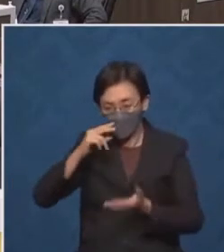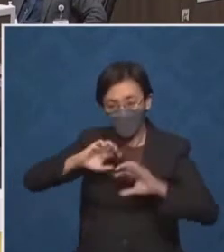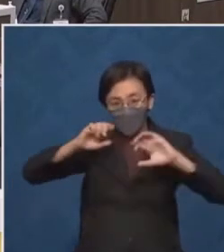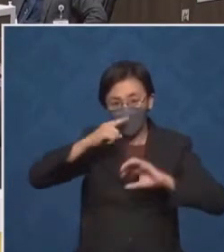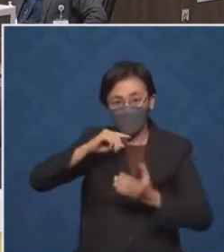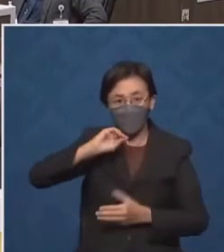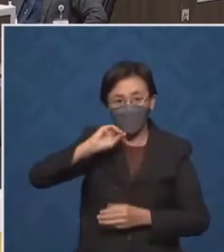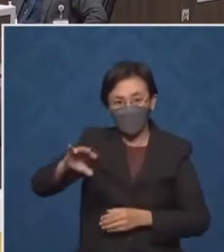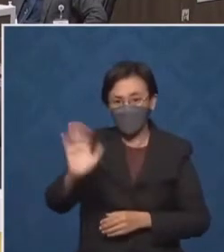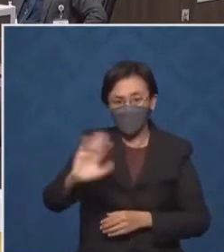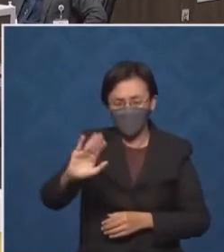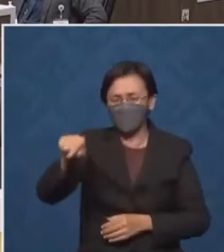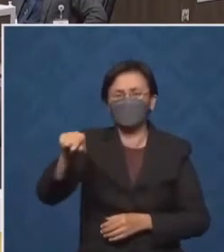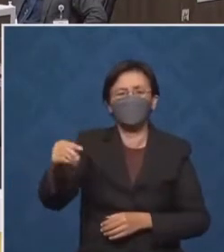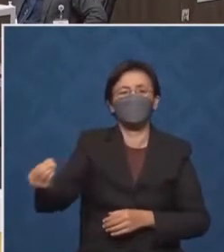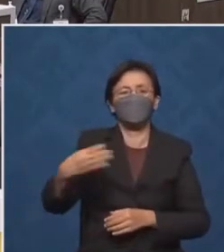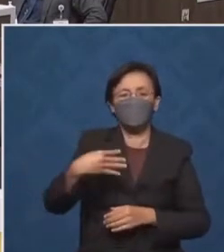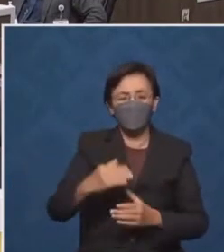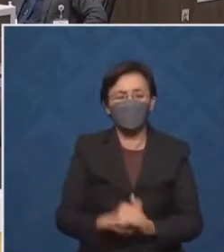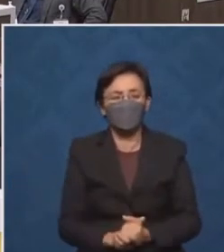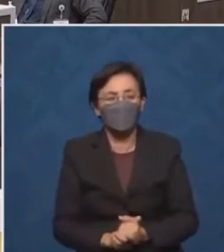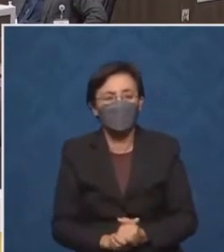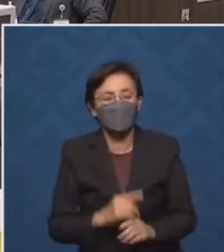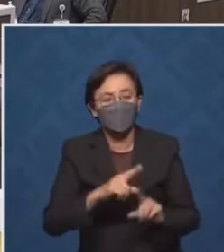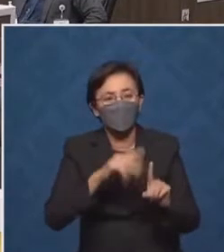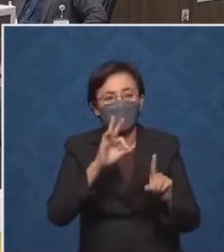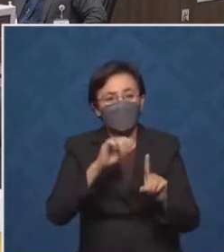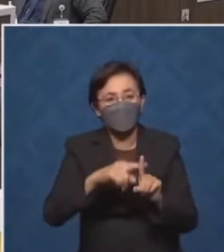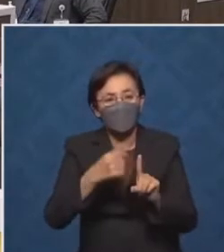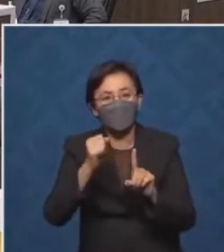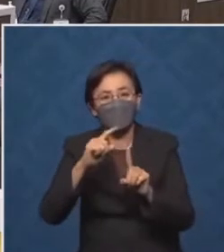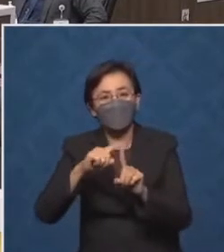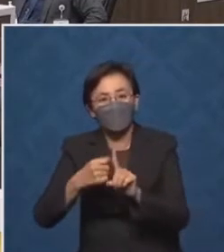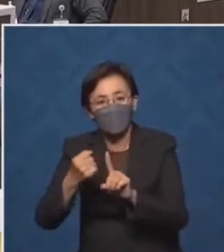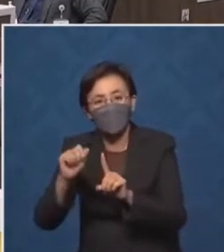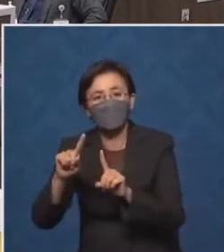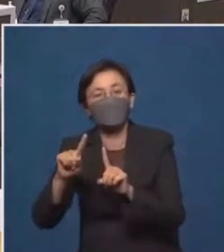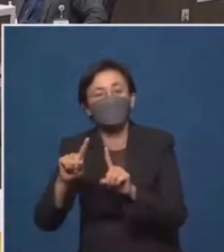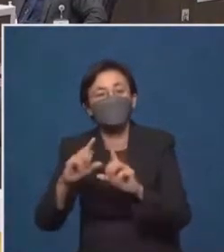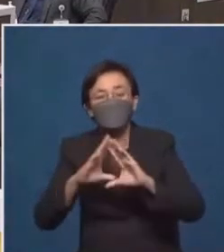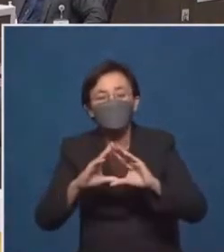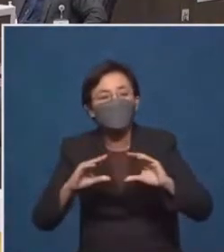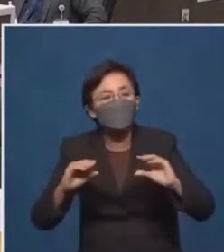คุยกนอยู่ดี ครั กัญญาตระพุ้ษต provincialอยู่ดี ๆ ก็หายลายไม่ตอบ